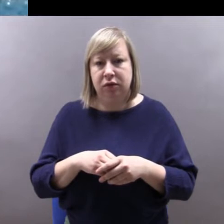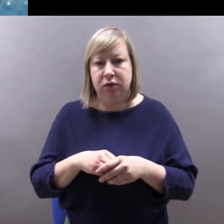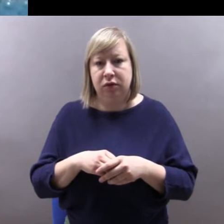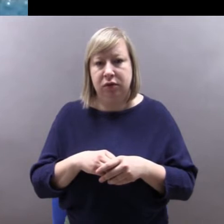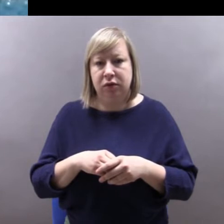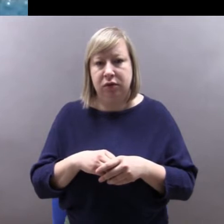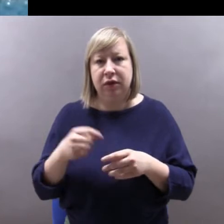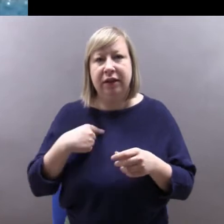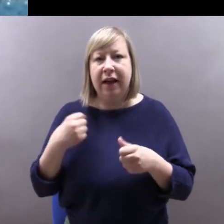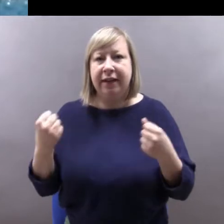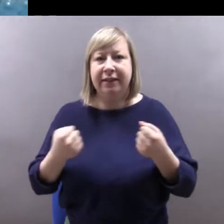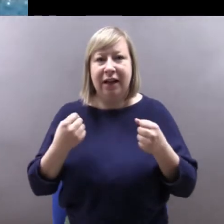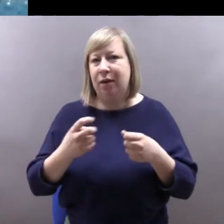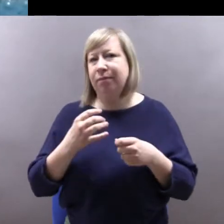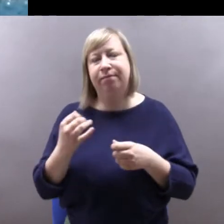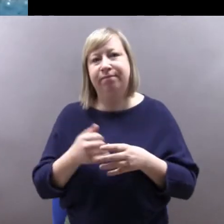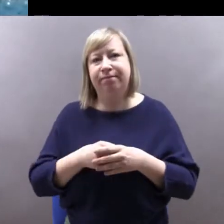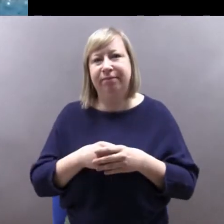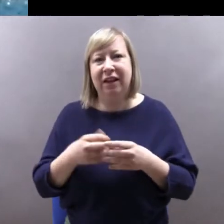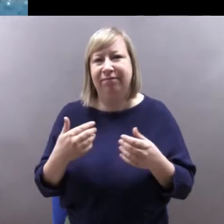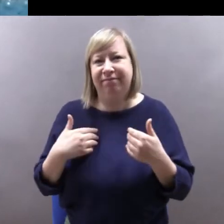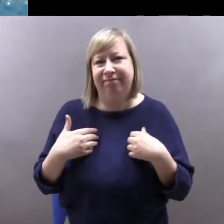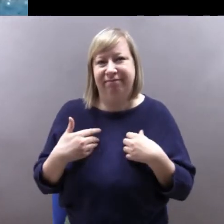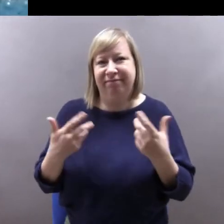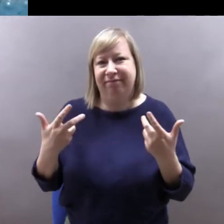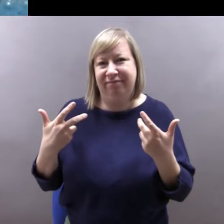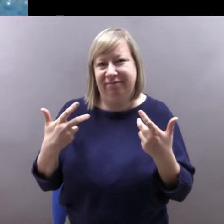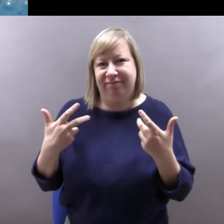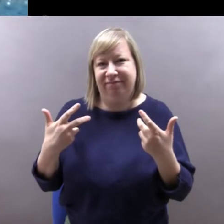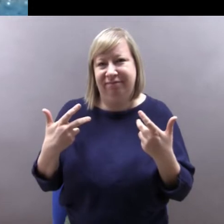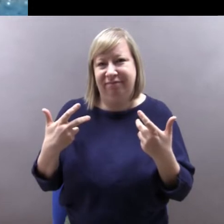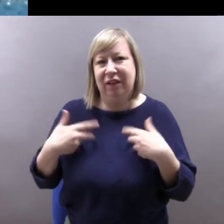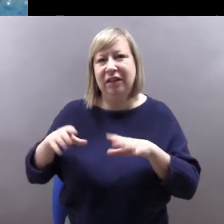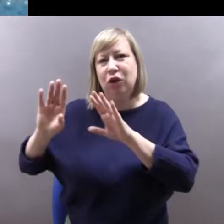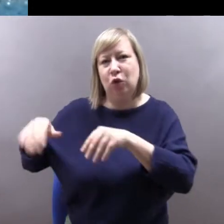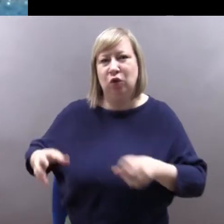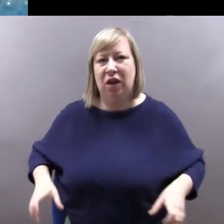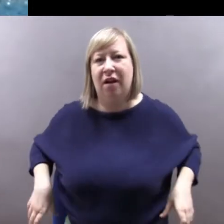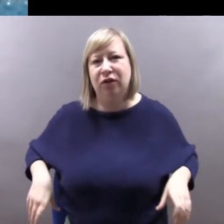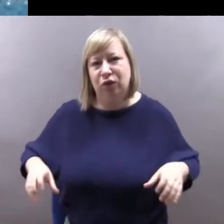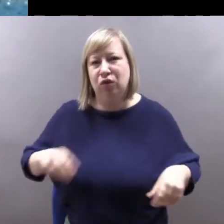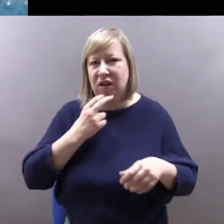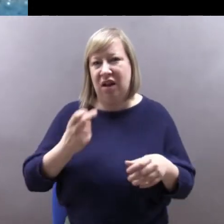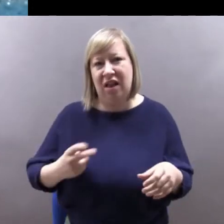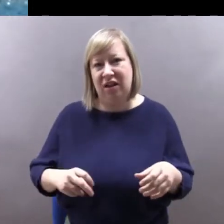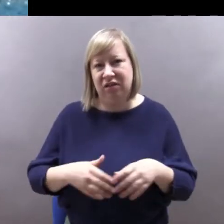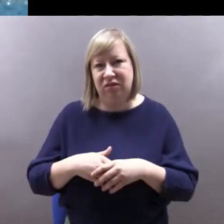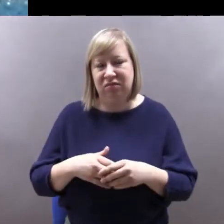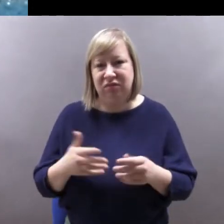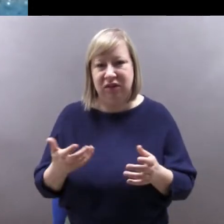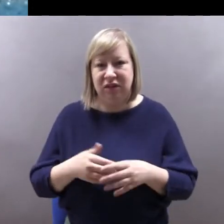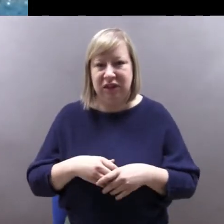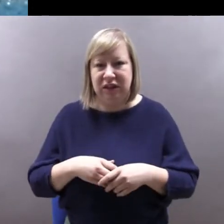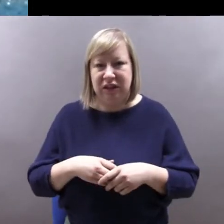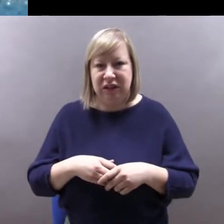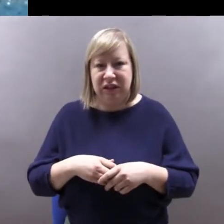wózkiem elektrycznym. Jakbym miała go zostawić na przykład na dole, żeby wejść na